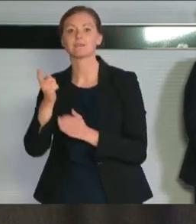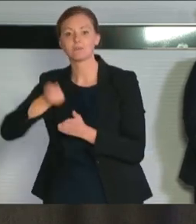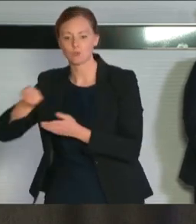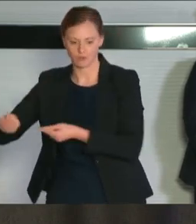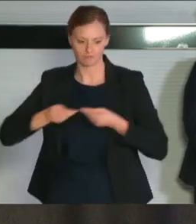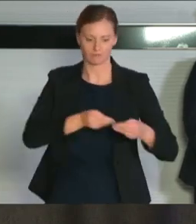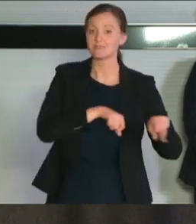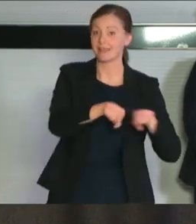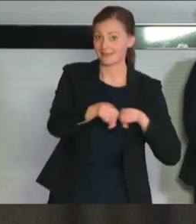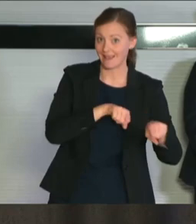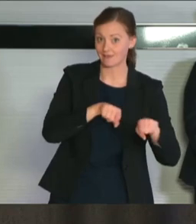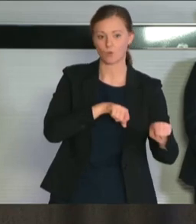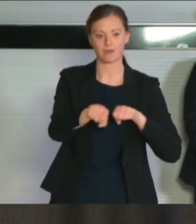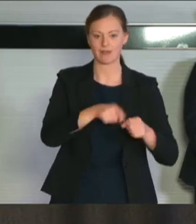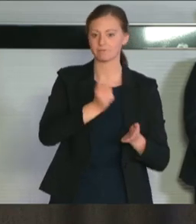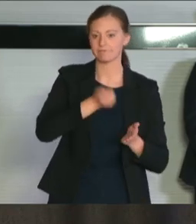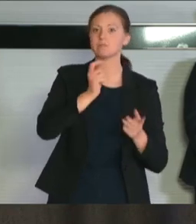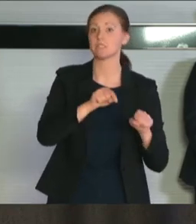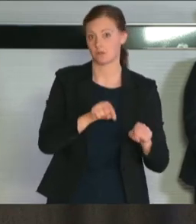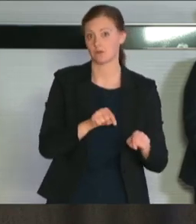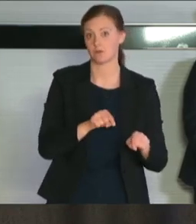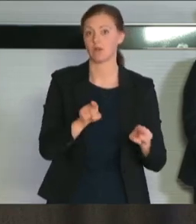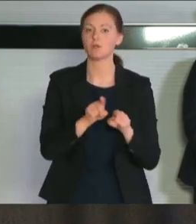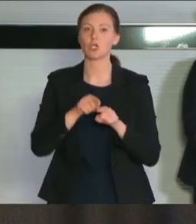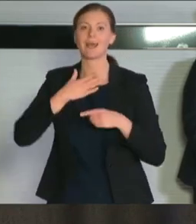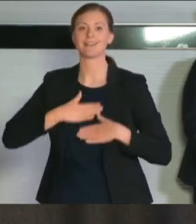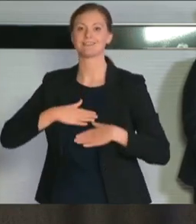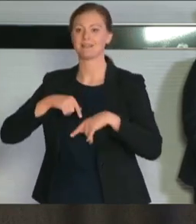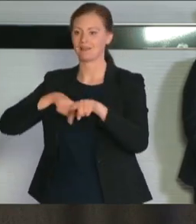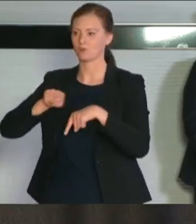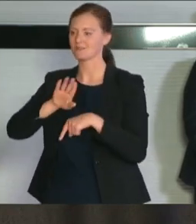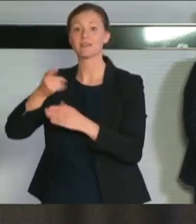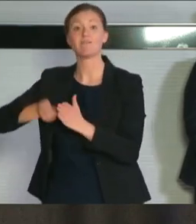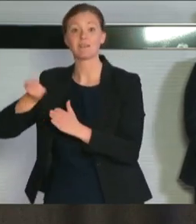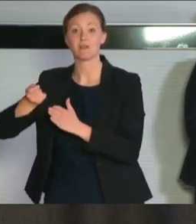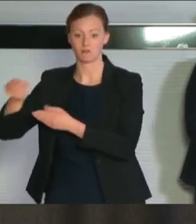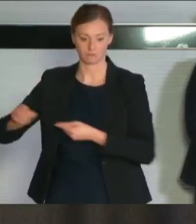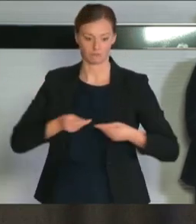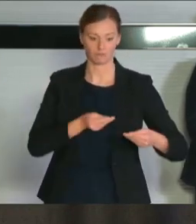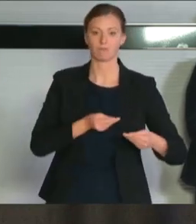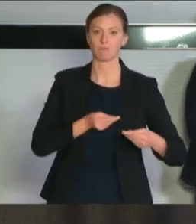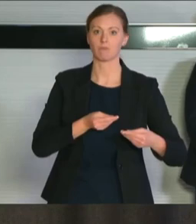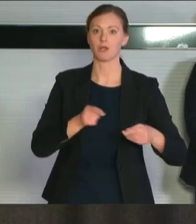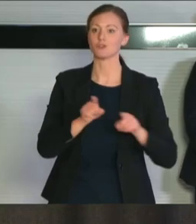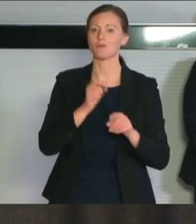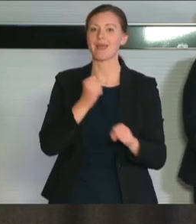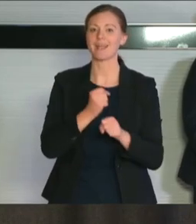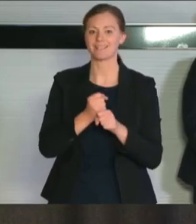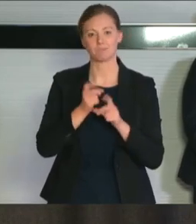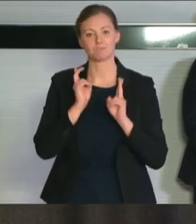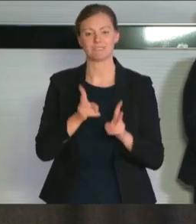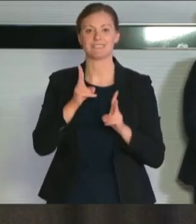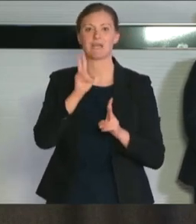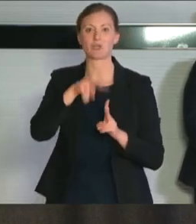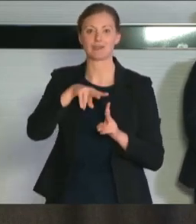beslutningene i dag, og det betyr at helsedirektoratet sine vedtak, som i all hovedsak er like fra 12. mars, de